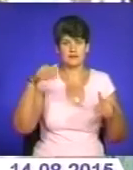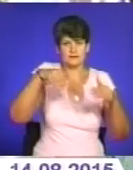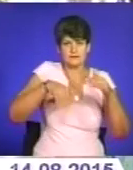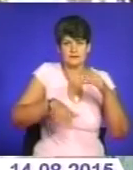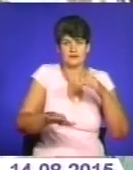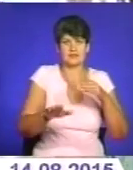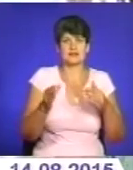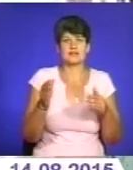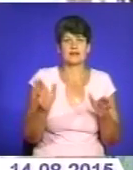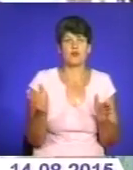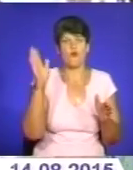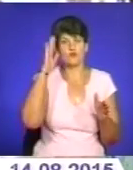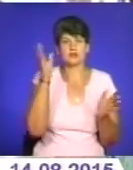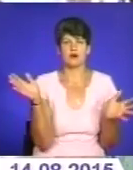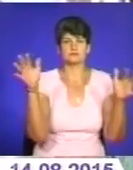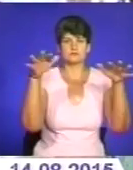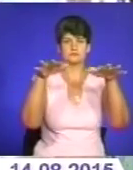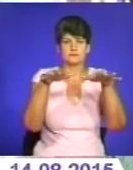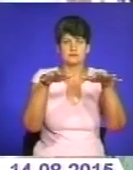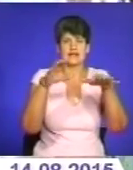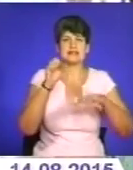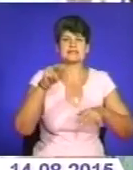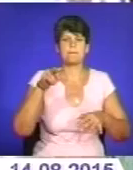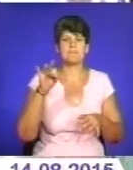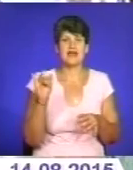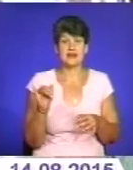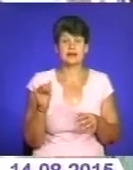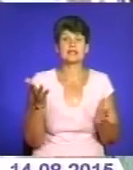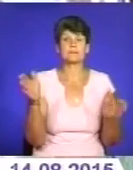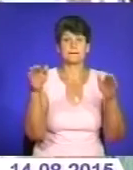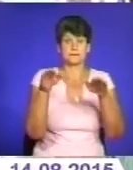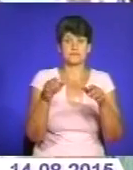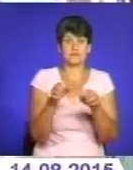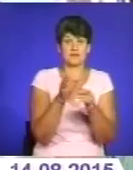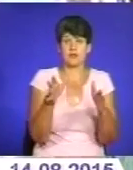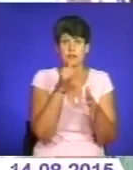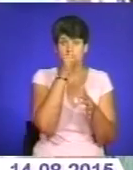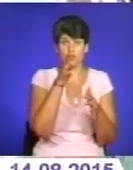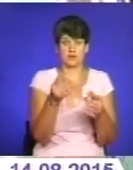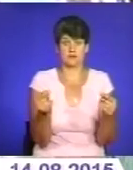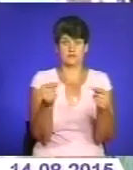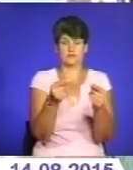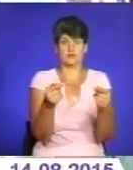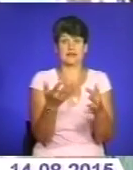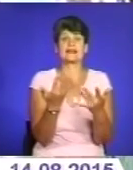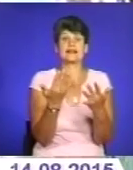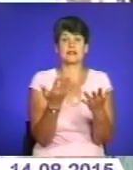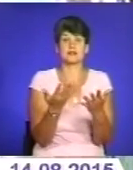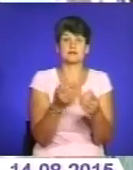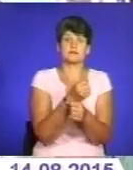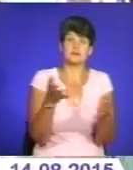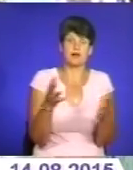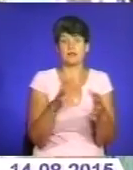їх накрила вода. І сапери, які тоді підривали, навіть не могли до кінця визначити кількість підірваних чи не